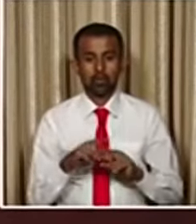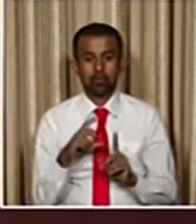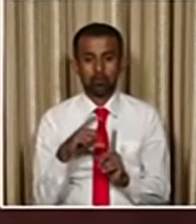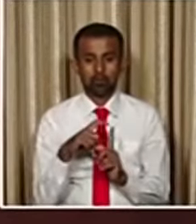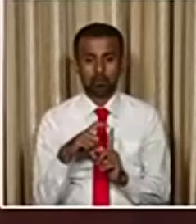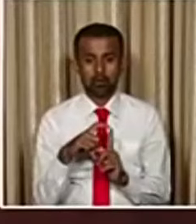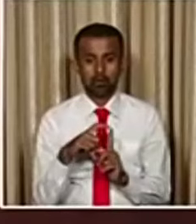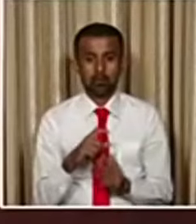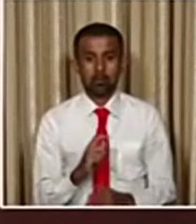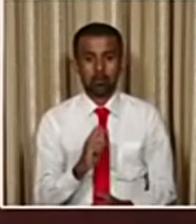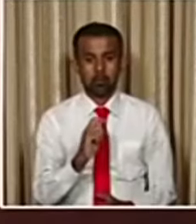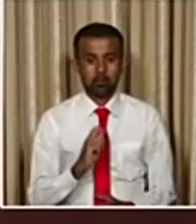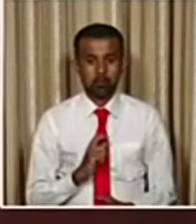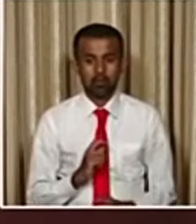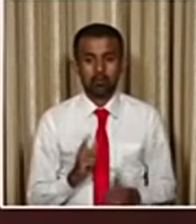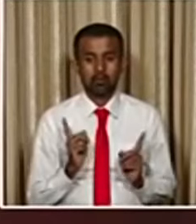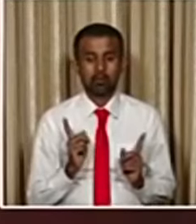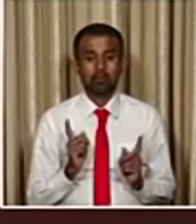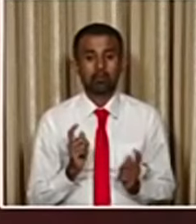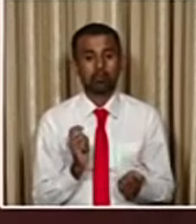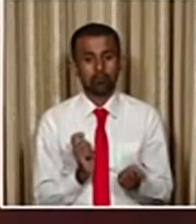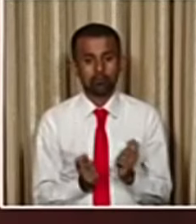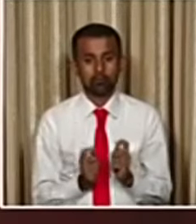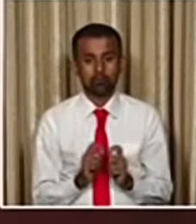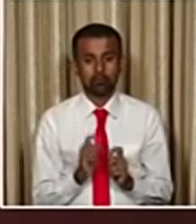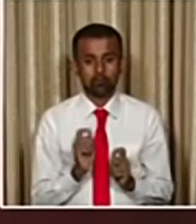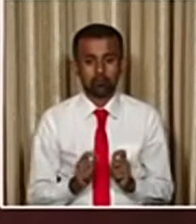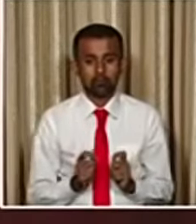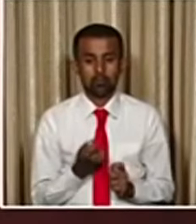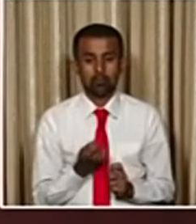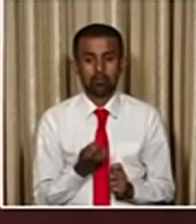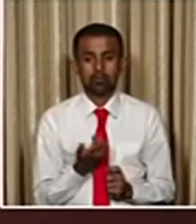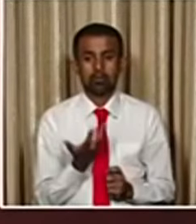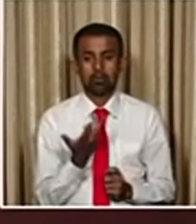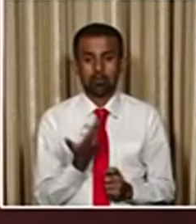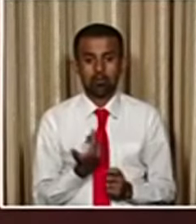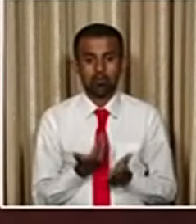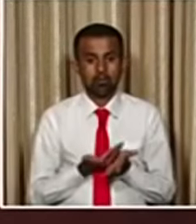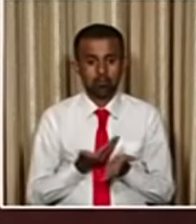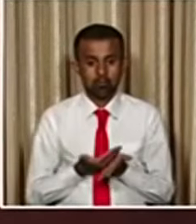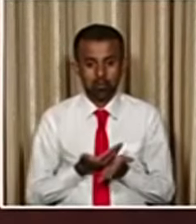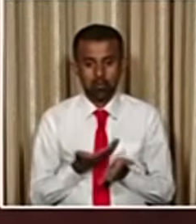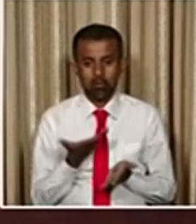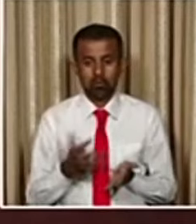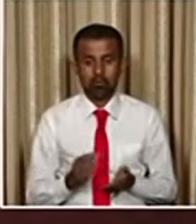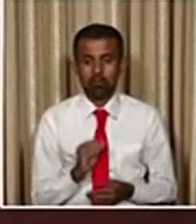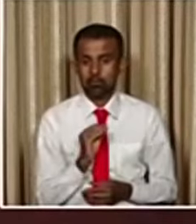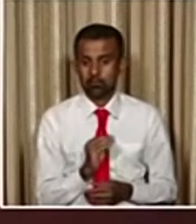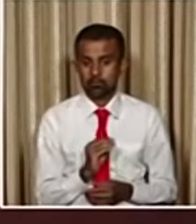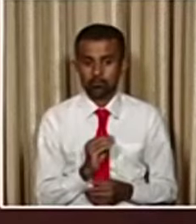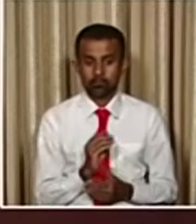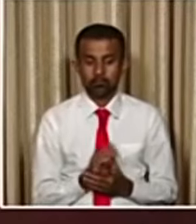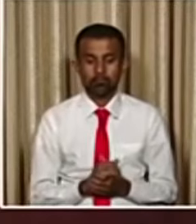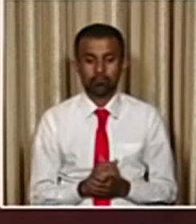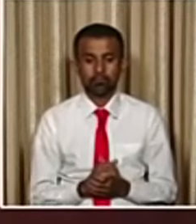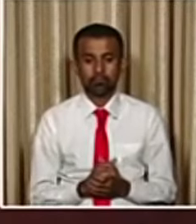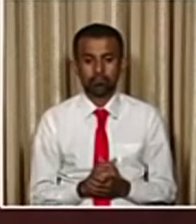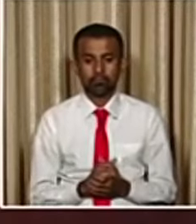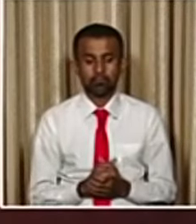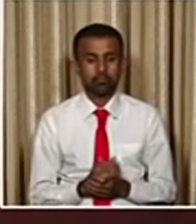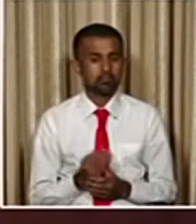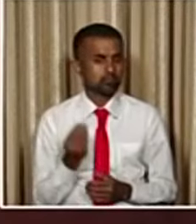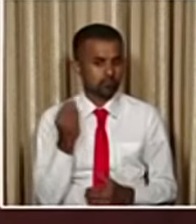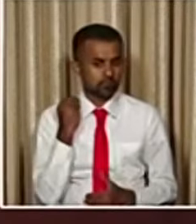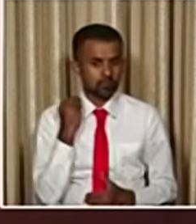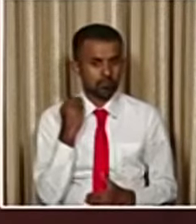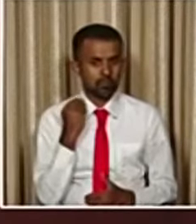ಎಗೆಮ್ಮ ಏನ ಆದಾಯ ಮತ್ತೆ ಕ್ರಿಕೆಟ್ ಆಯ್ತನೆ ವಿಸಿ ಮುದಲ್ ಪ್ರಮಾಣ ಇತರು ಕರಗಿನ ತೀಯನೋ ನಮ್ಮ ಕೆಸೆ ವೇತಾತ್ ಅಪಿ ಮೇ